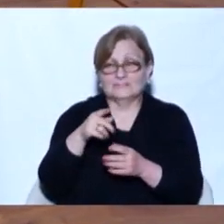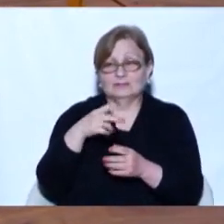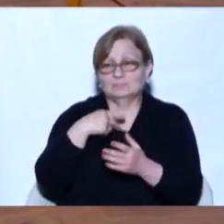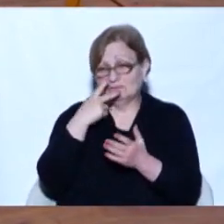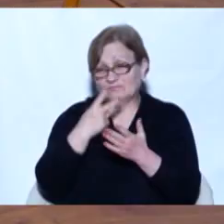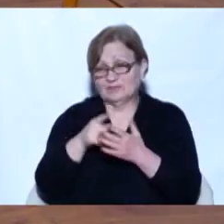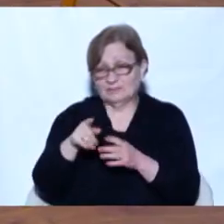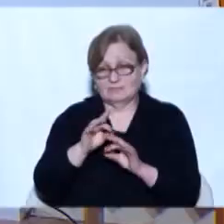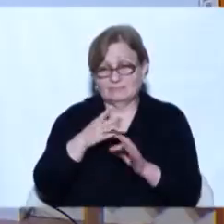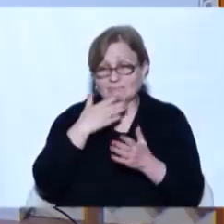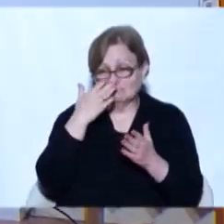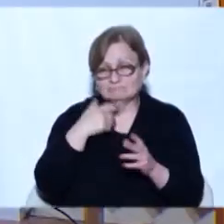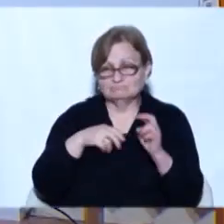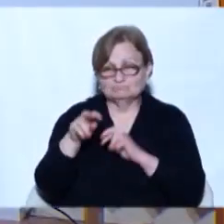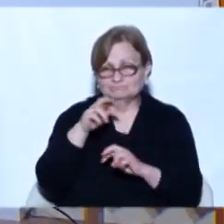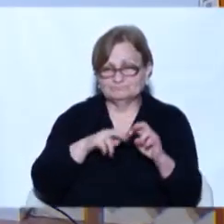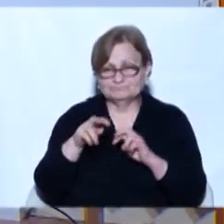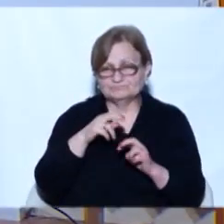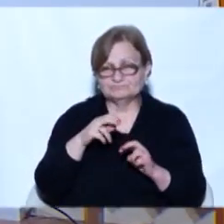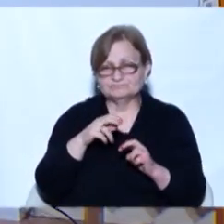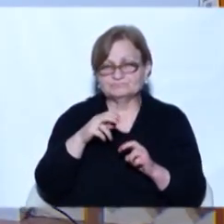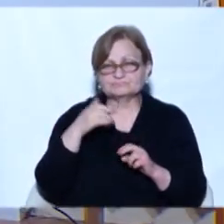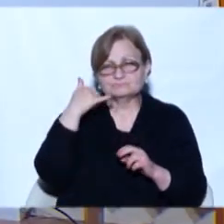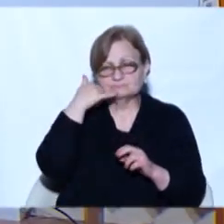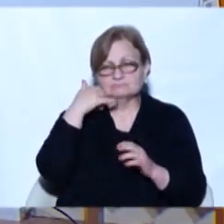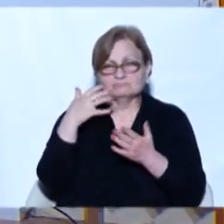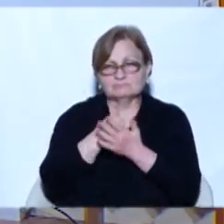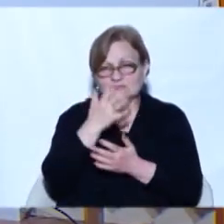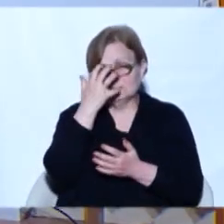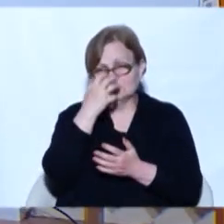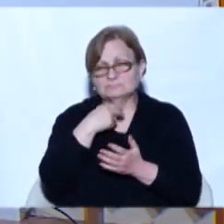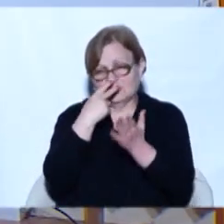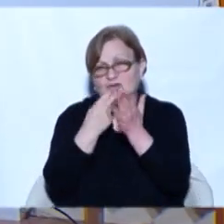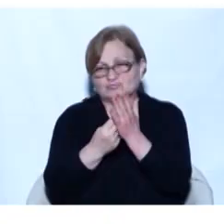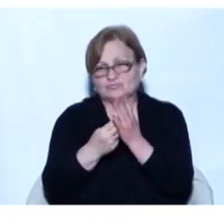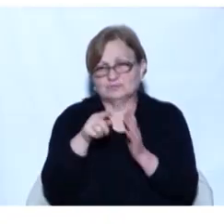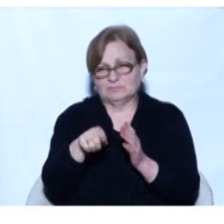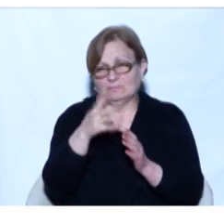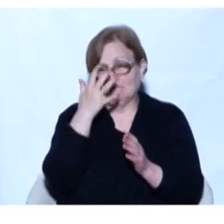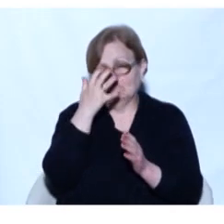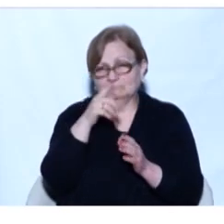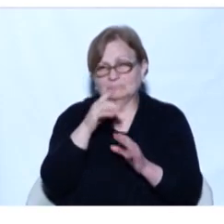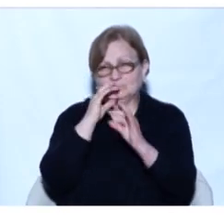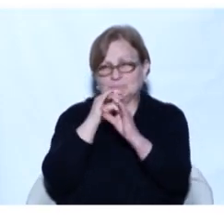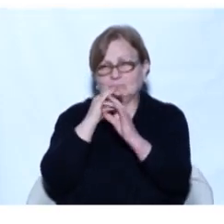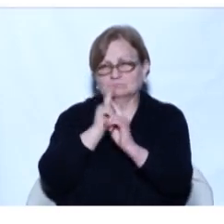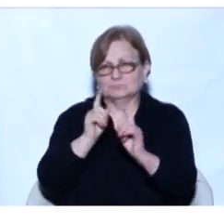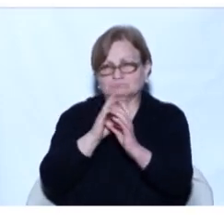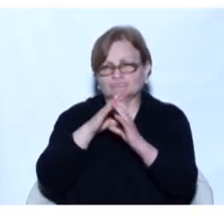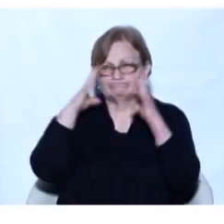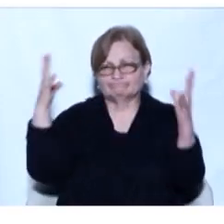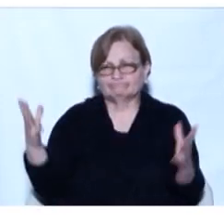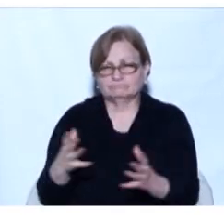ტვირი შემხვდა, მე მოვძებნე ჩემს მობილურ ტელეფონში და შენც განახებ ამ ფოტოს. მეორე გრაფაში